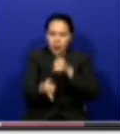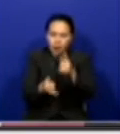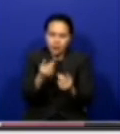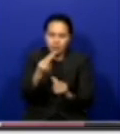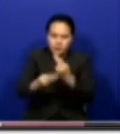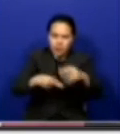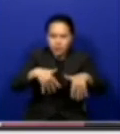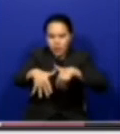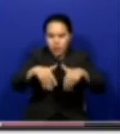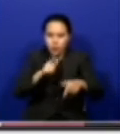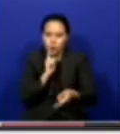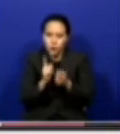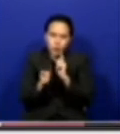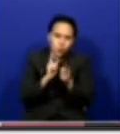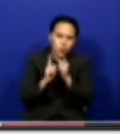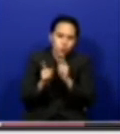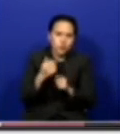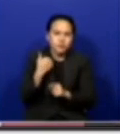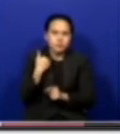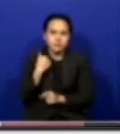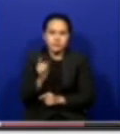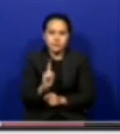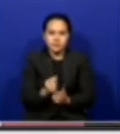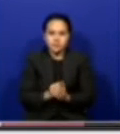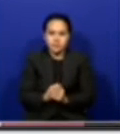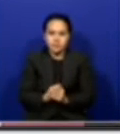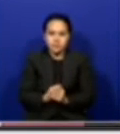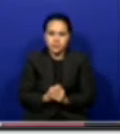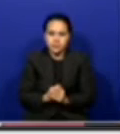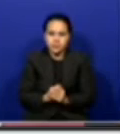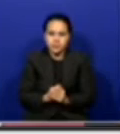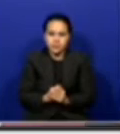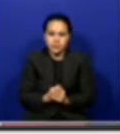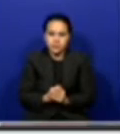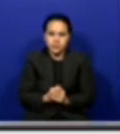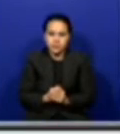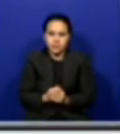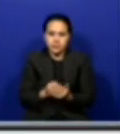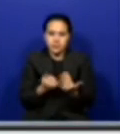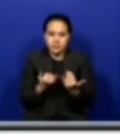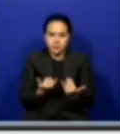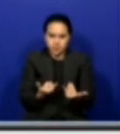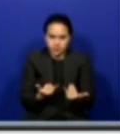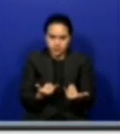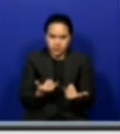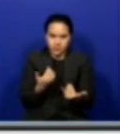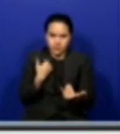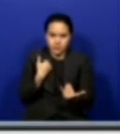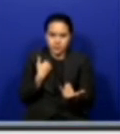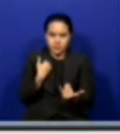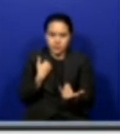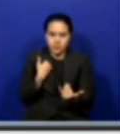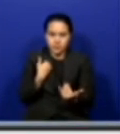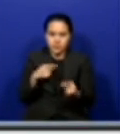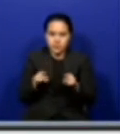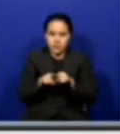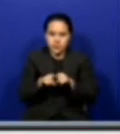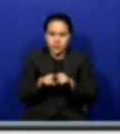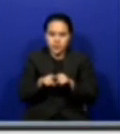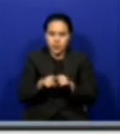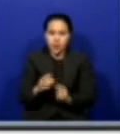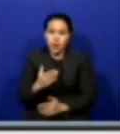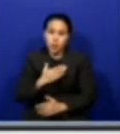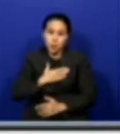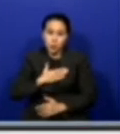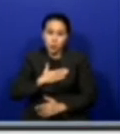าชนค่ะ ครับช่วงนี้ก็ประคองกันไปโดยธุรกิจของผมล